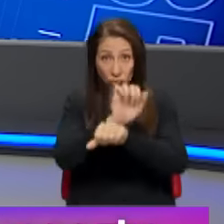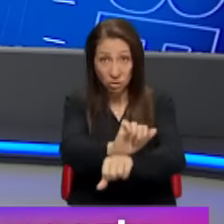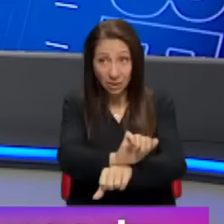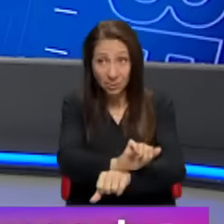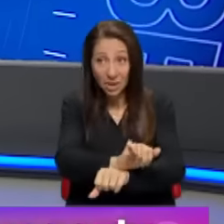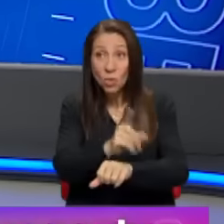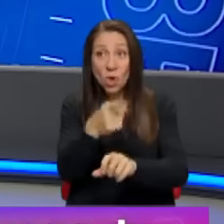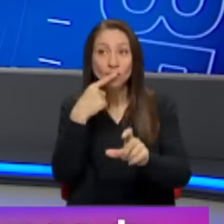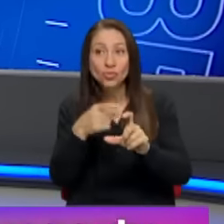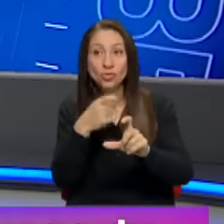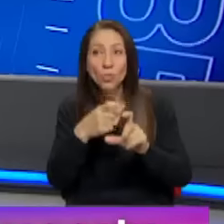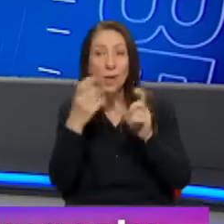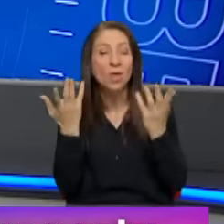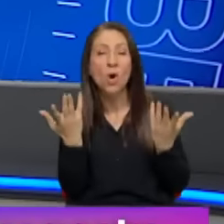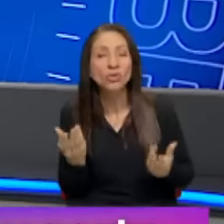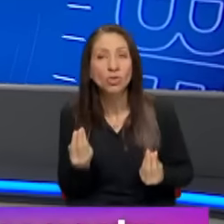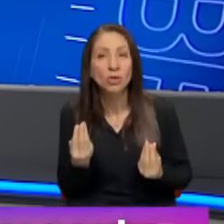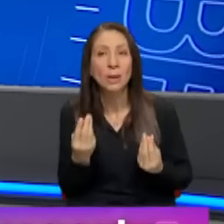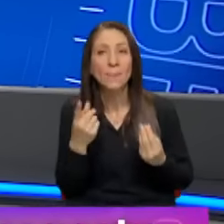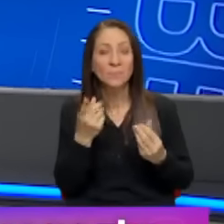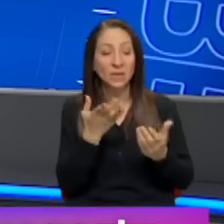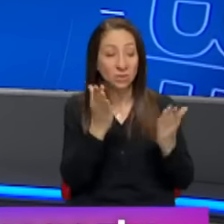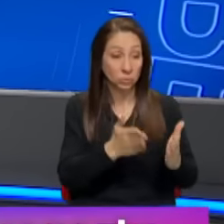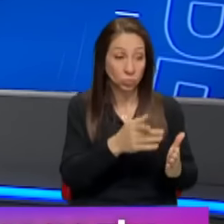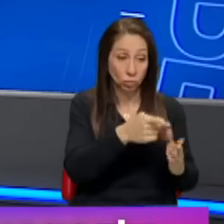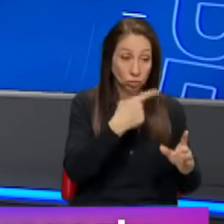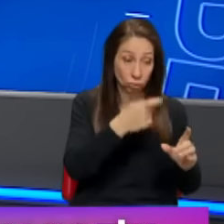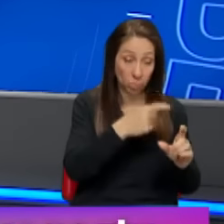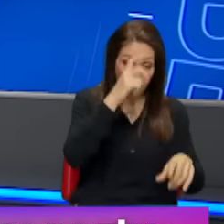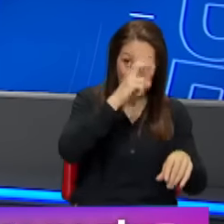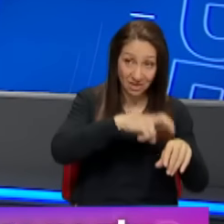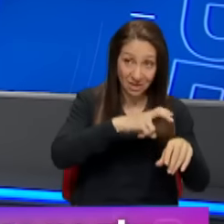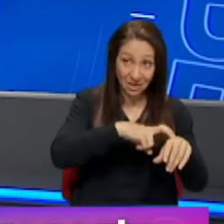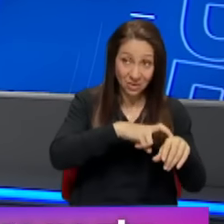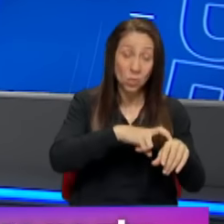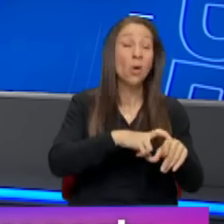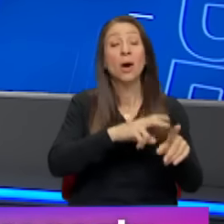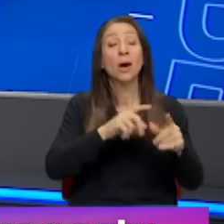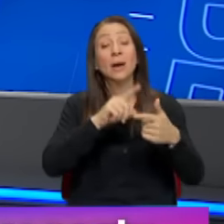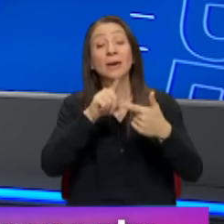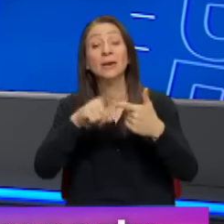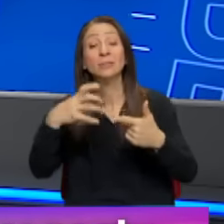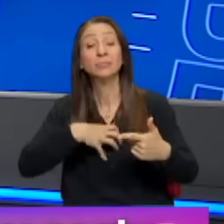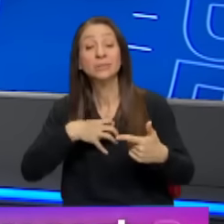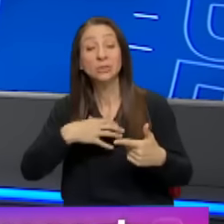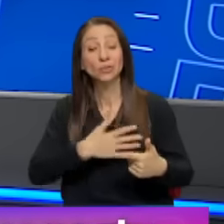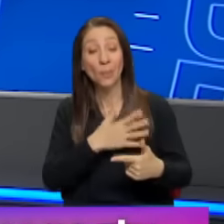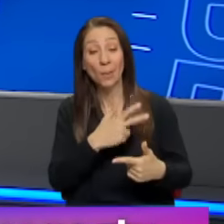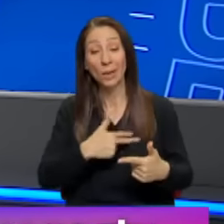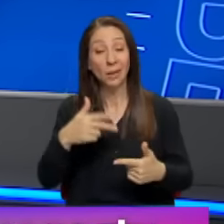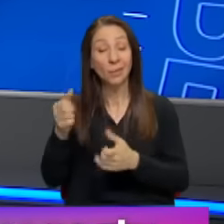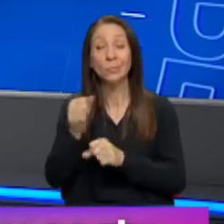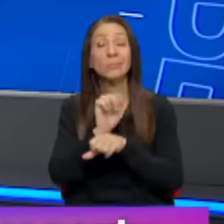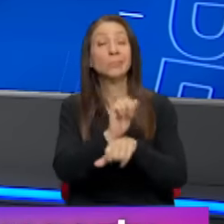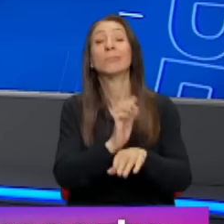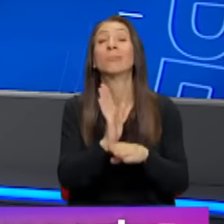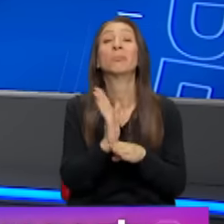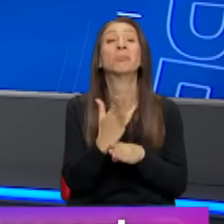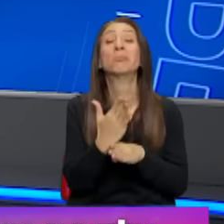Onlarla ilgili soruşturmalar ne oldu? Bir tarafta bu soruşturmayı hatırlatıyor, bu soruşturmaları hatırlatıyor, yaşananları. Diğer tarafta